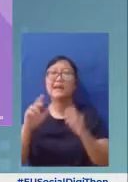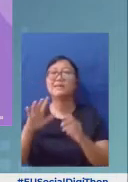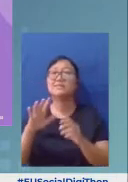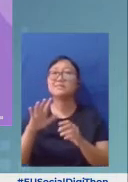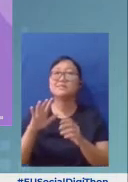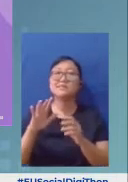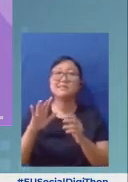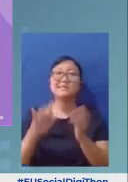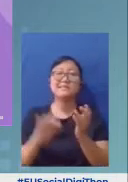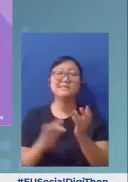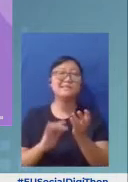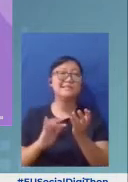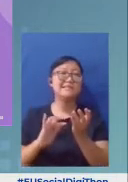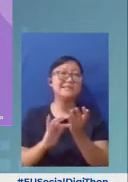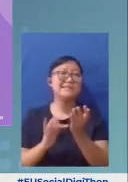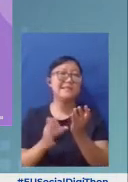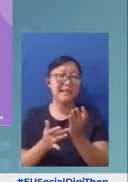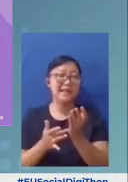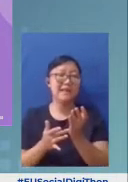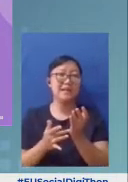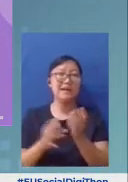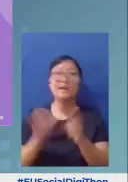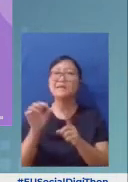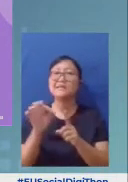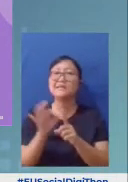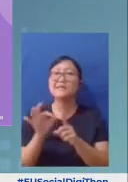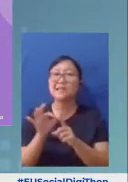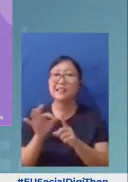ini adalah segala